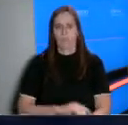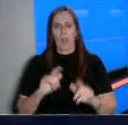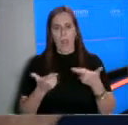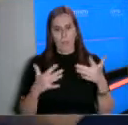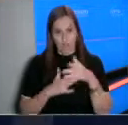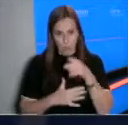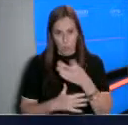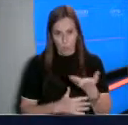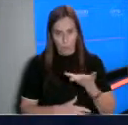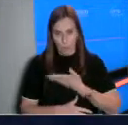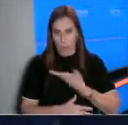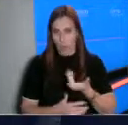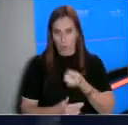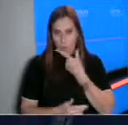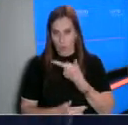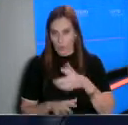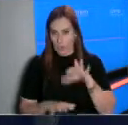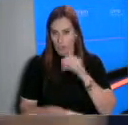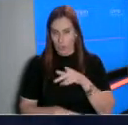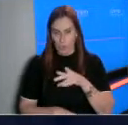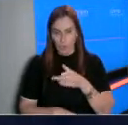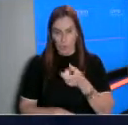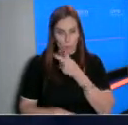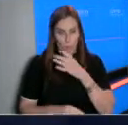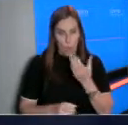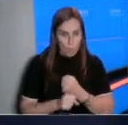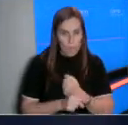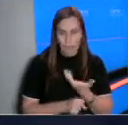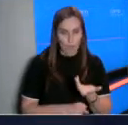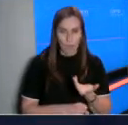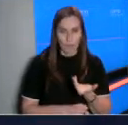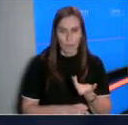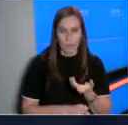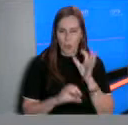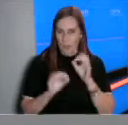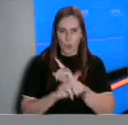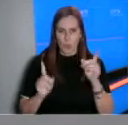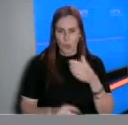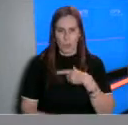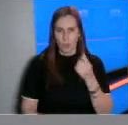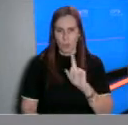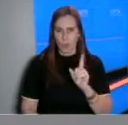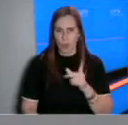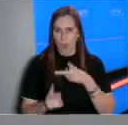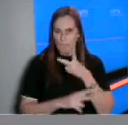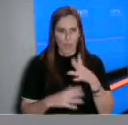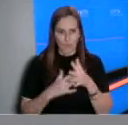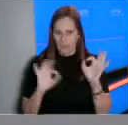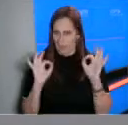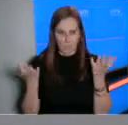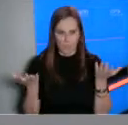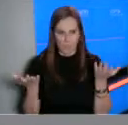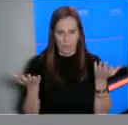בדקו אותך? קיבלת כבר את התרופה? גילית שהתרופה לא פעילה? ממש לא. אני לא עברתי איזה שהן